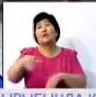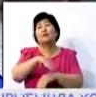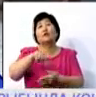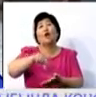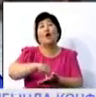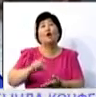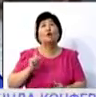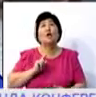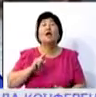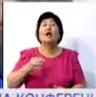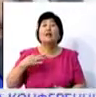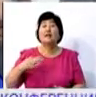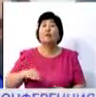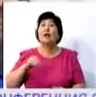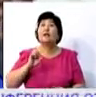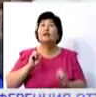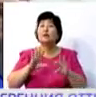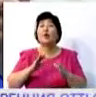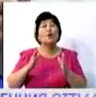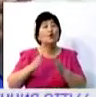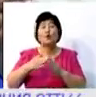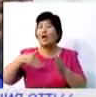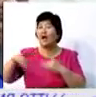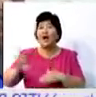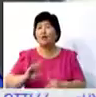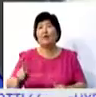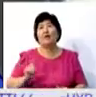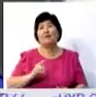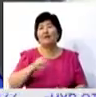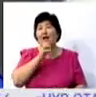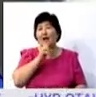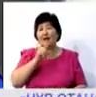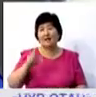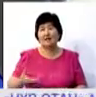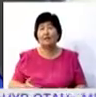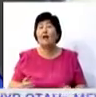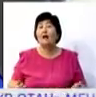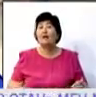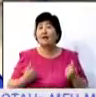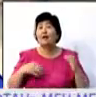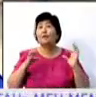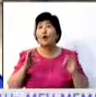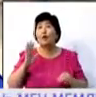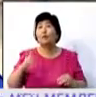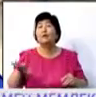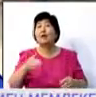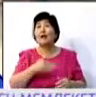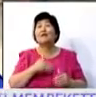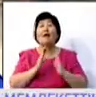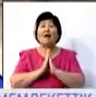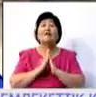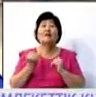жүр. Немерем тест тапсырып шықпайынша үйге қайтпаймын, дейді атасы. Талаптар оң болсын, келіп тілегін тілеп отырмыз